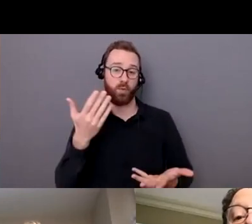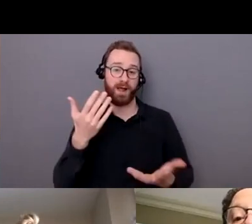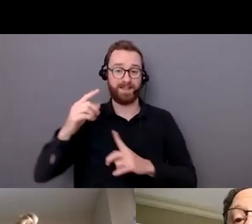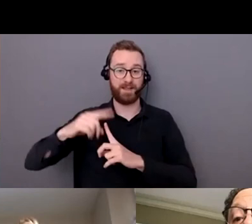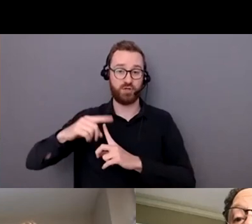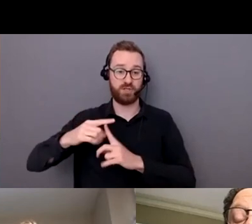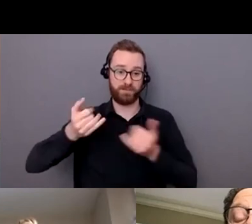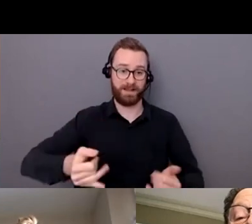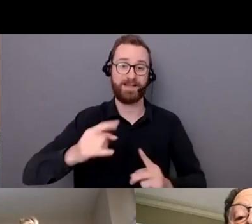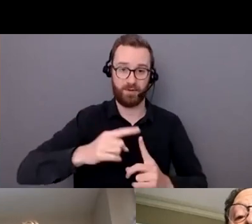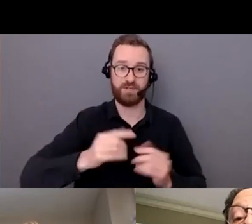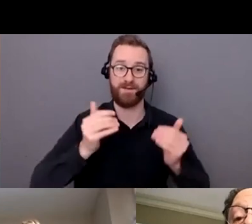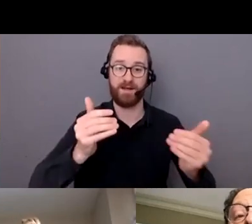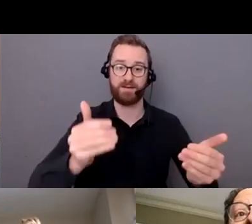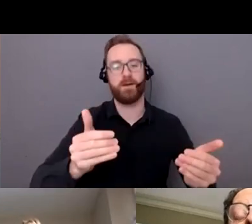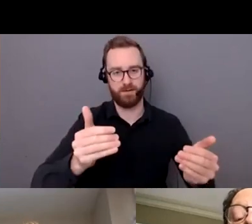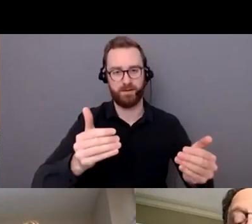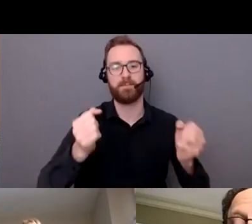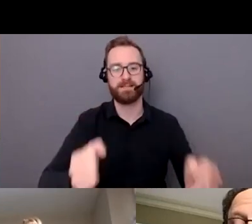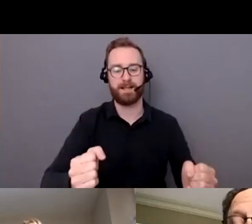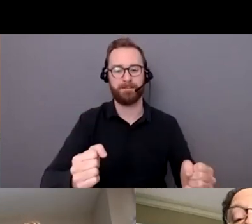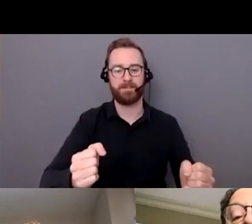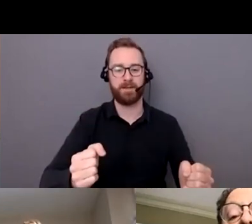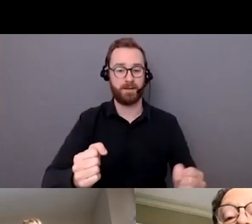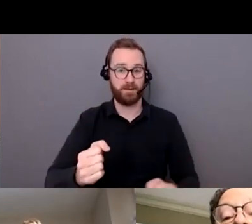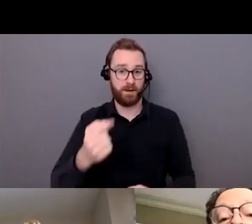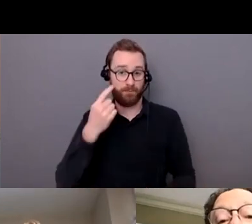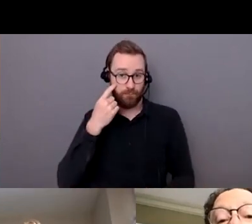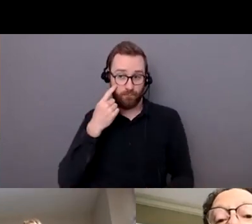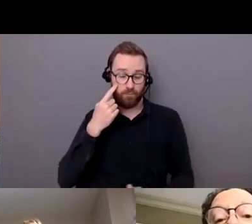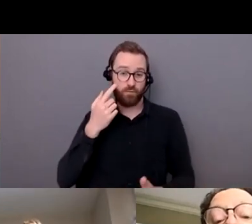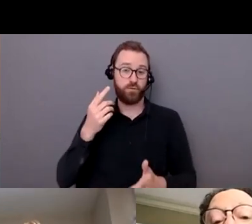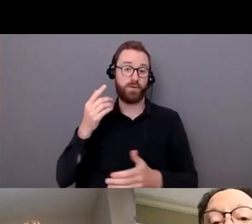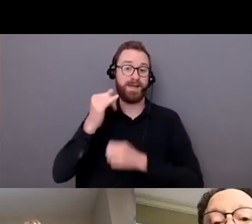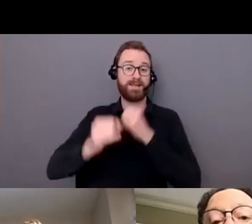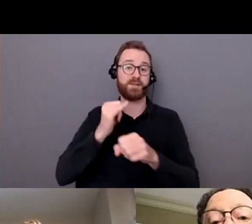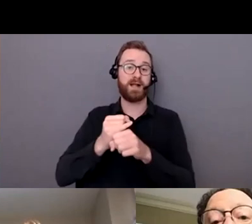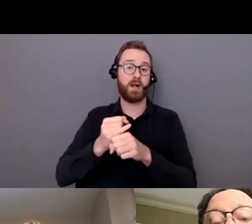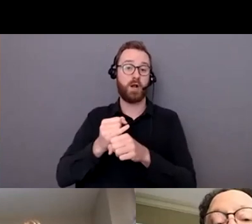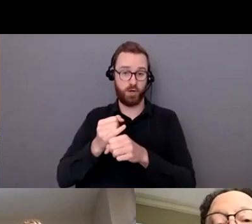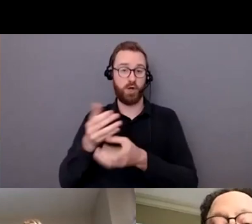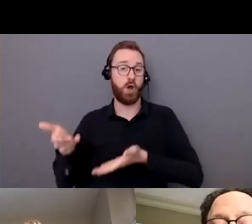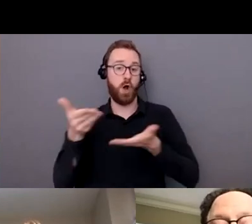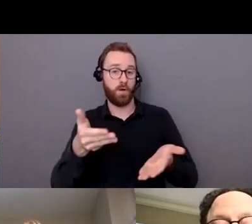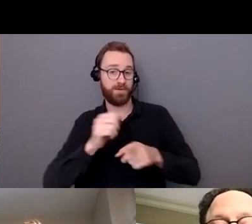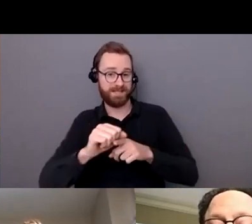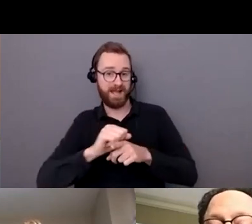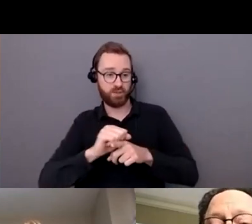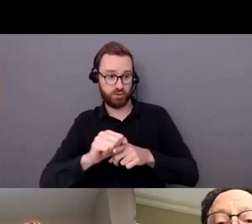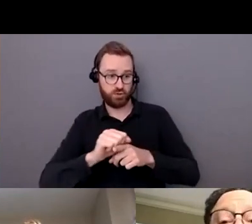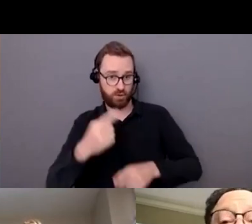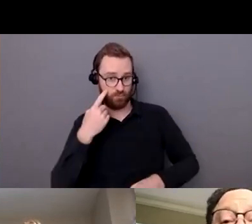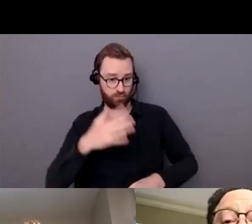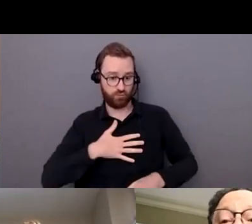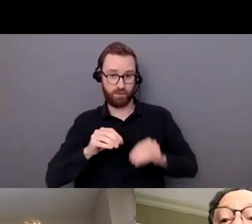maintenant. Donc peut-être, j'ai vu moi par contre des offres de stage passer à l'international sur mon réseau professionnel